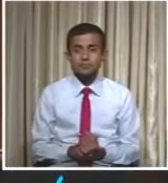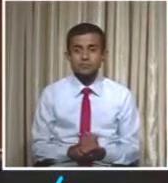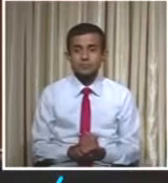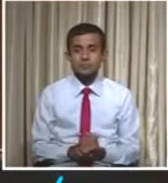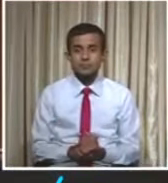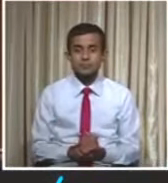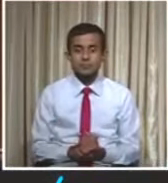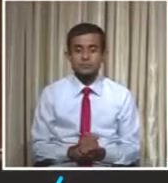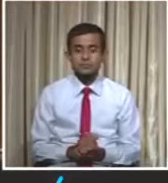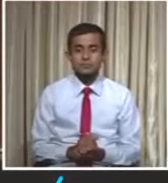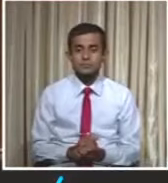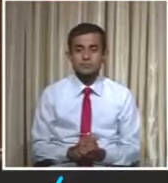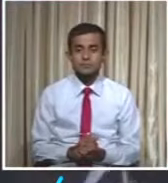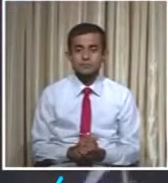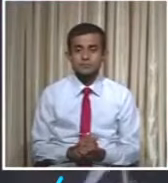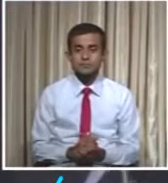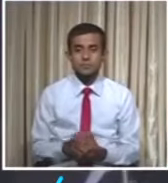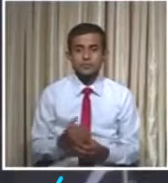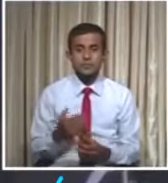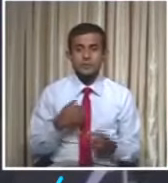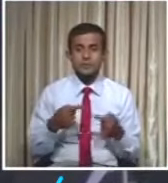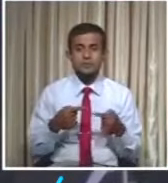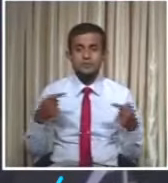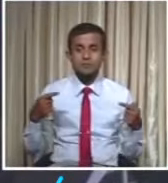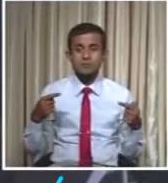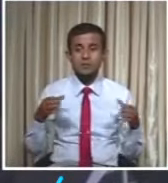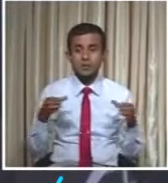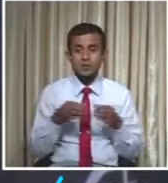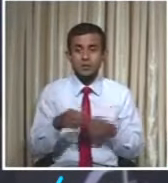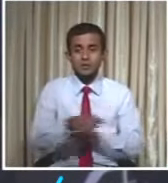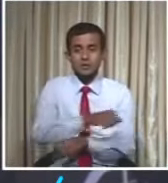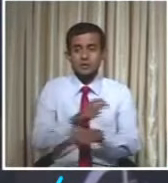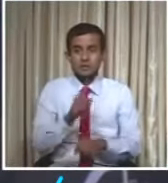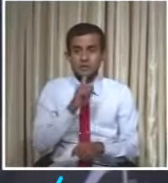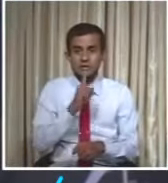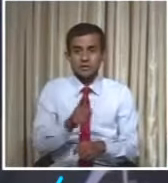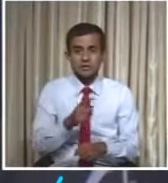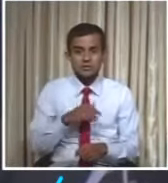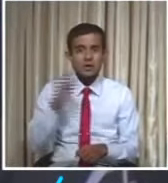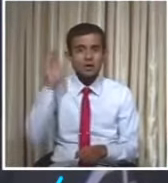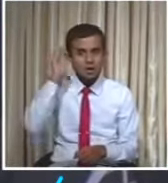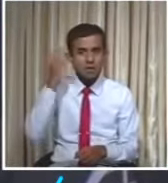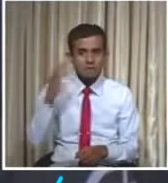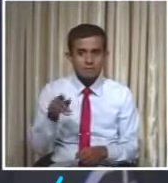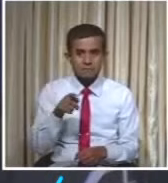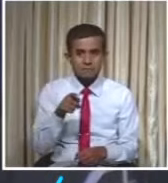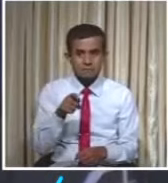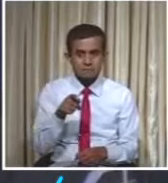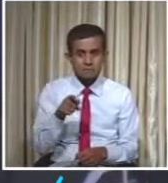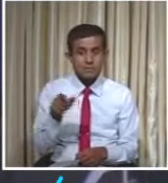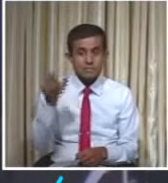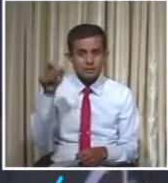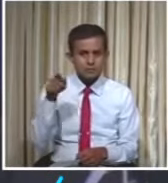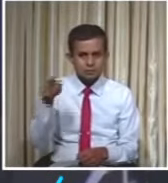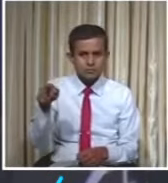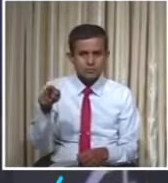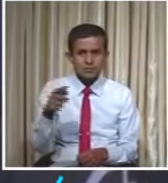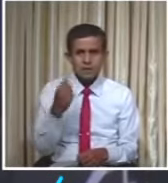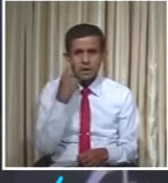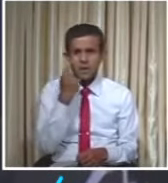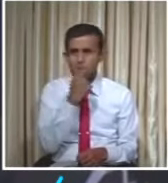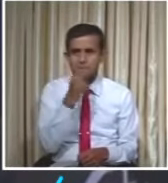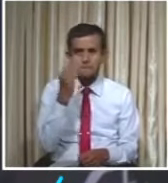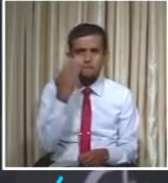ඔව්. අපි විරුද්ධ පක්ෂයේ සංවිධායකතුමා කියන කතාව දැන් අහුවා. එතුමාගේ ඇස් පෙනෙනවා